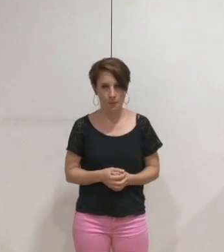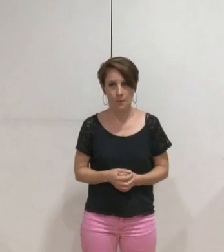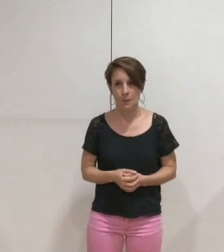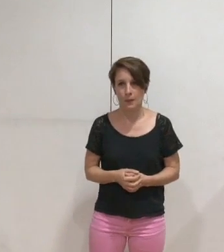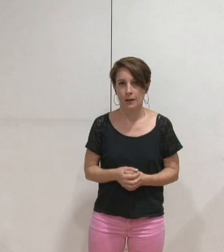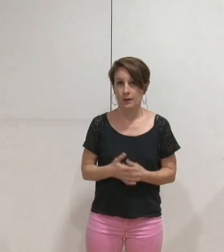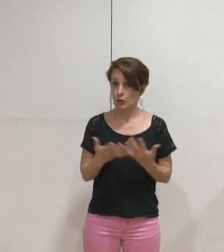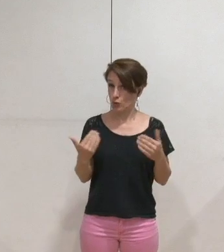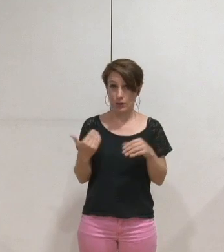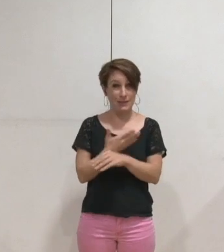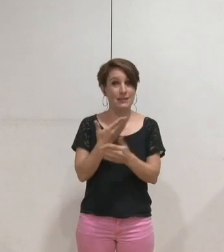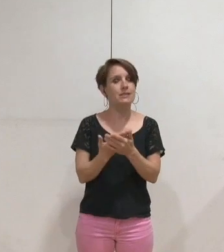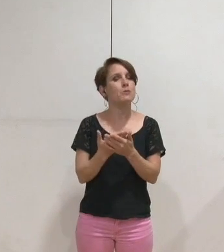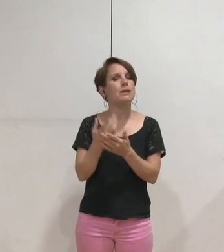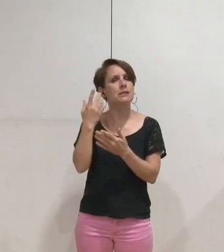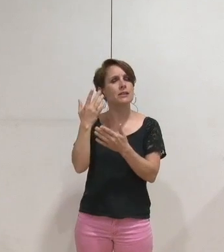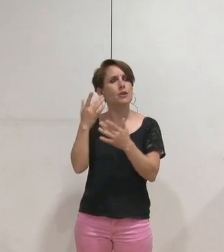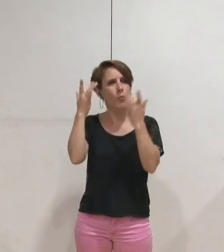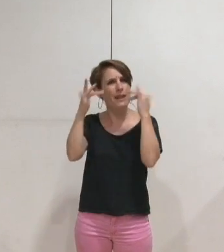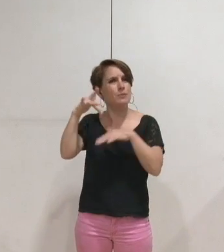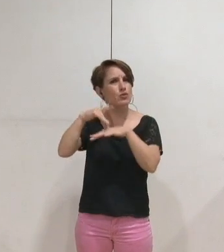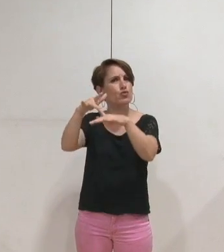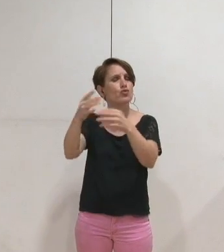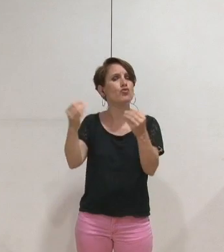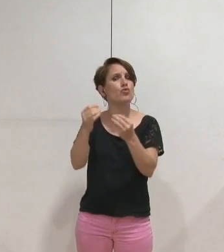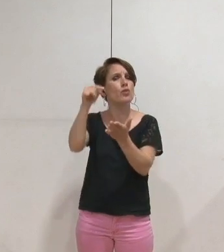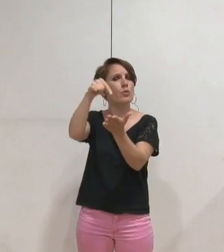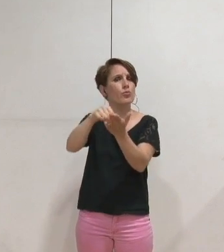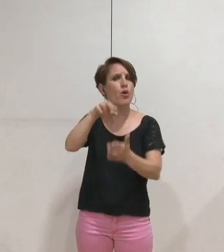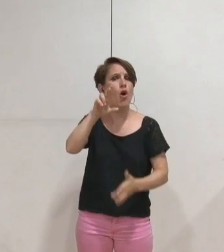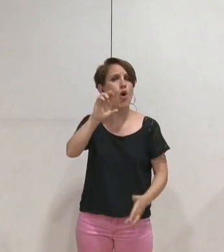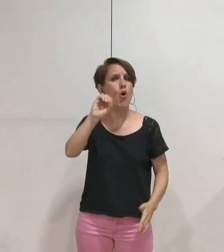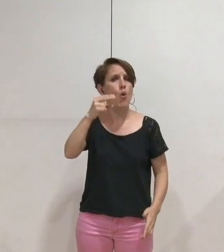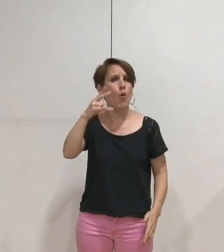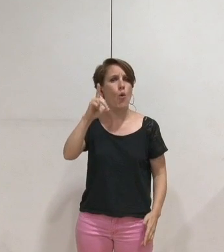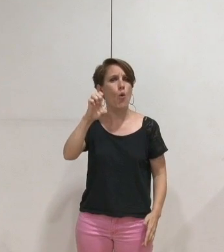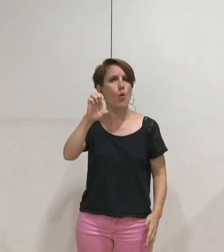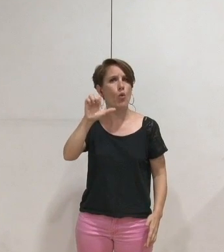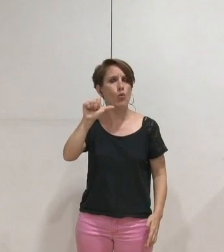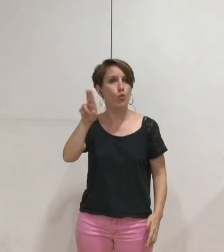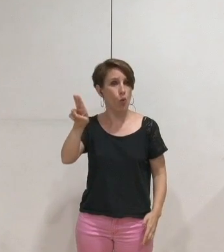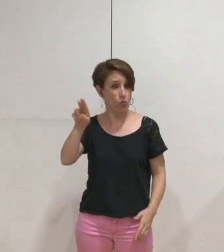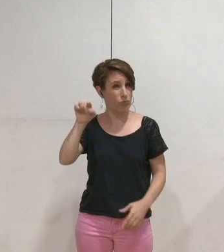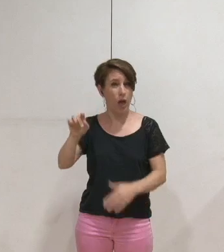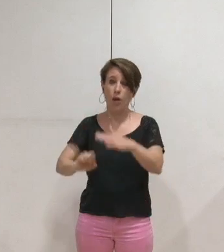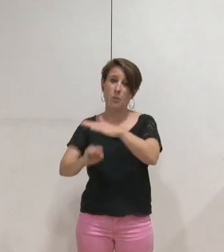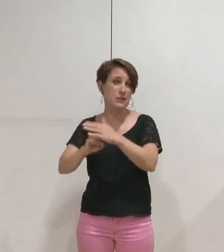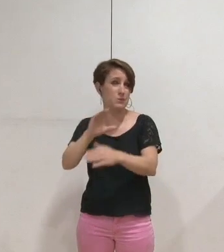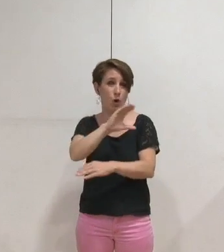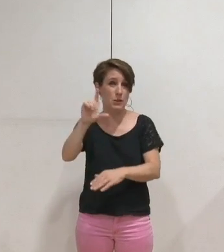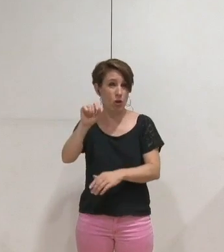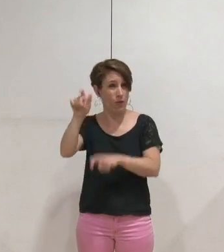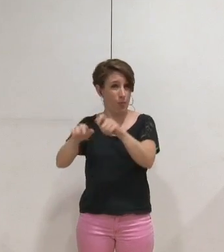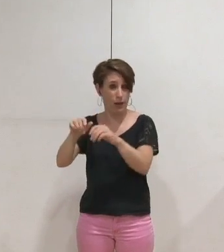travail qui a été fait sur le rondau où nous avons là euh un site euh de qui a eu jusqu'à 120 personnes qui a été